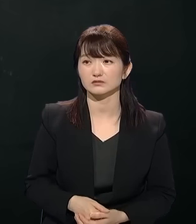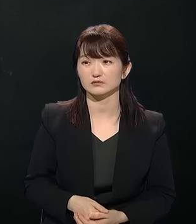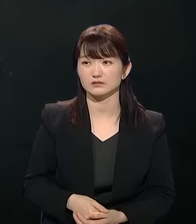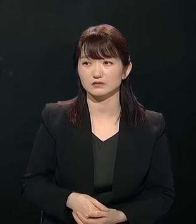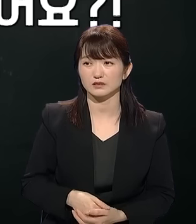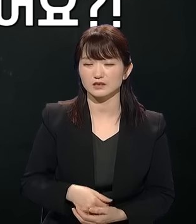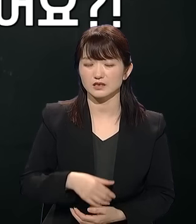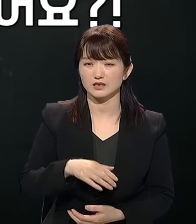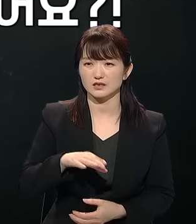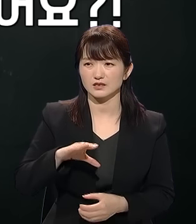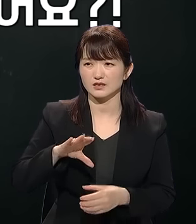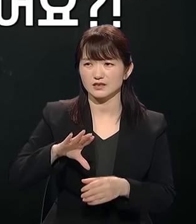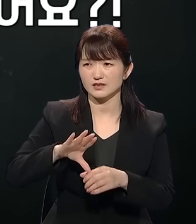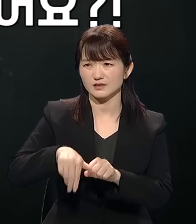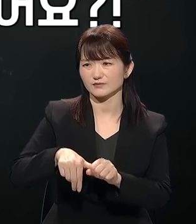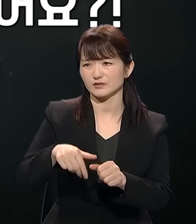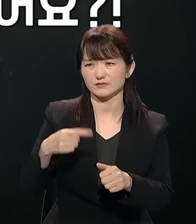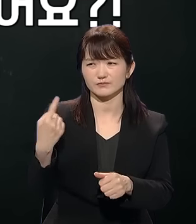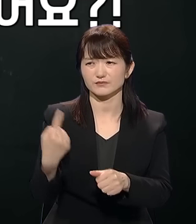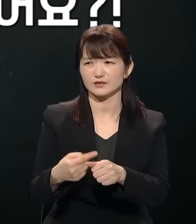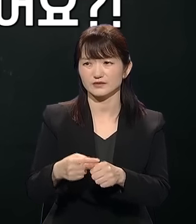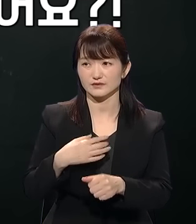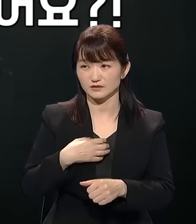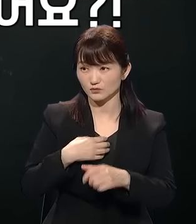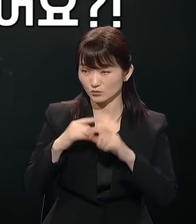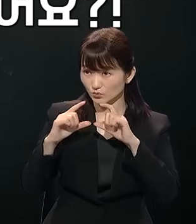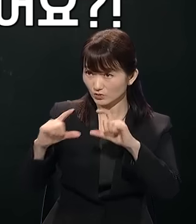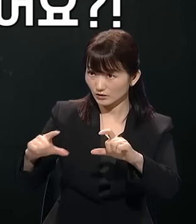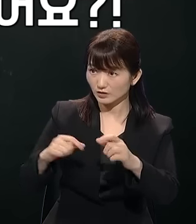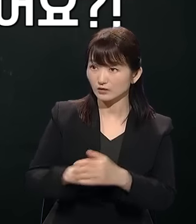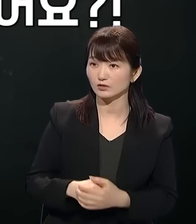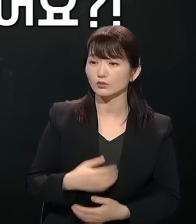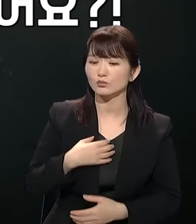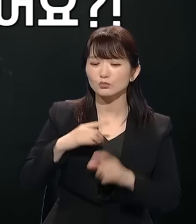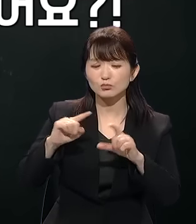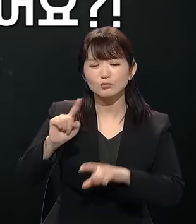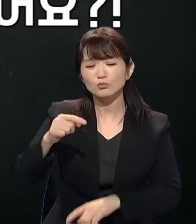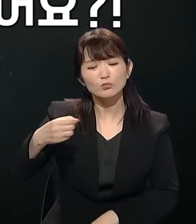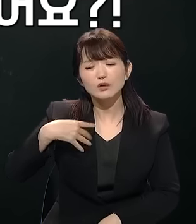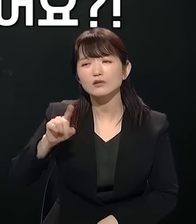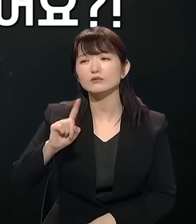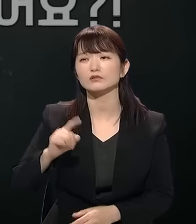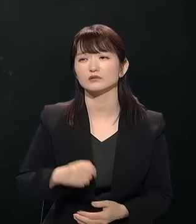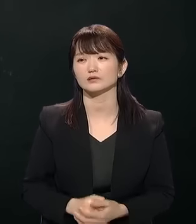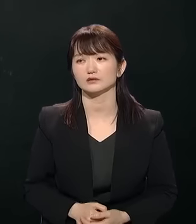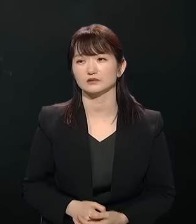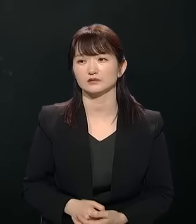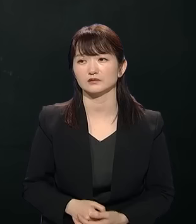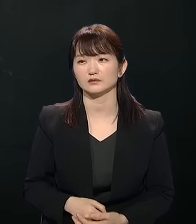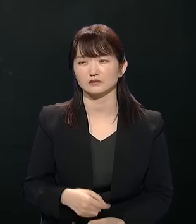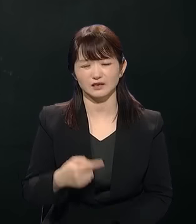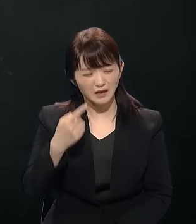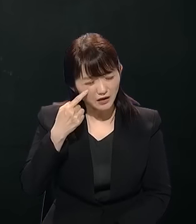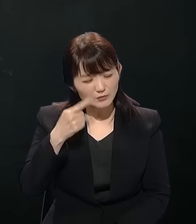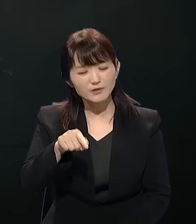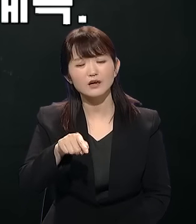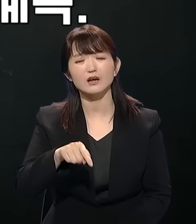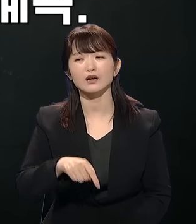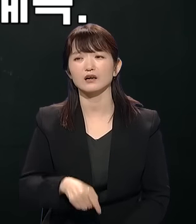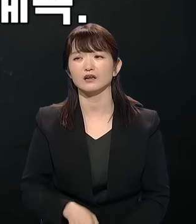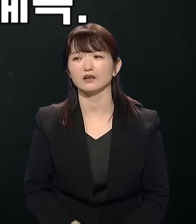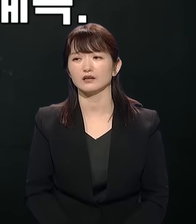하시냐고 자 경 요 아 경고 어쩌라 모 자 아 해보는